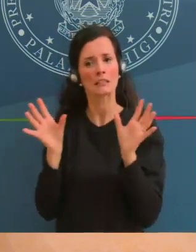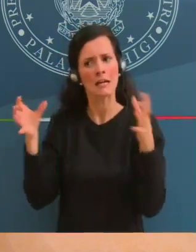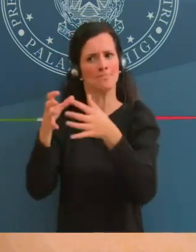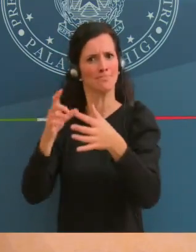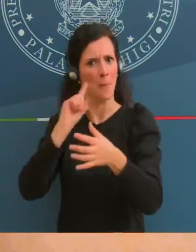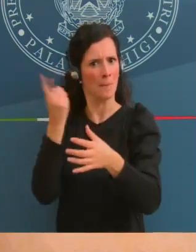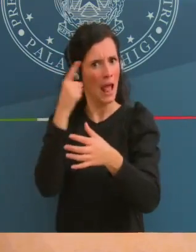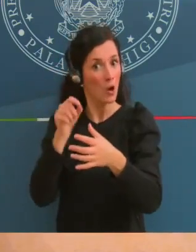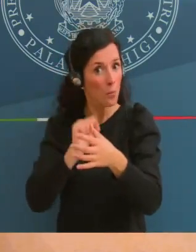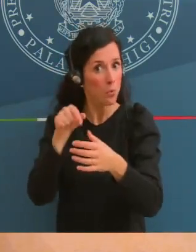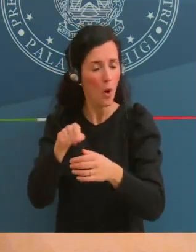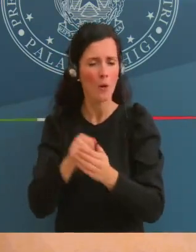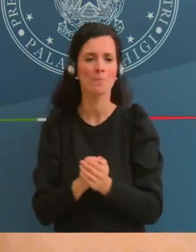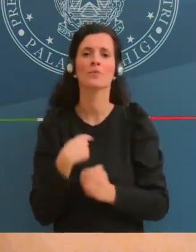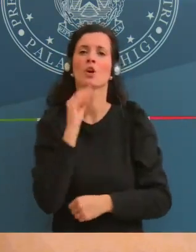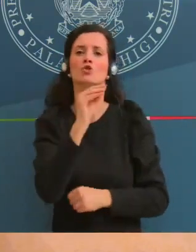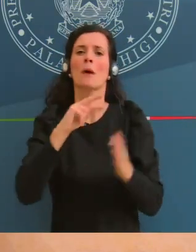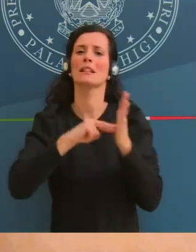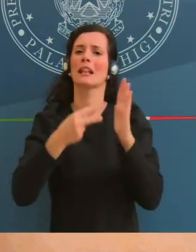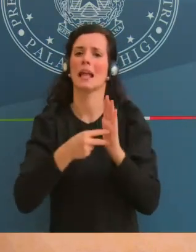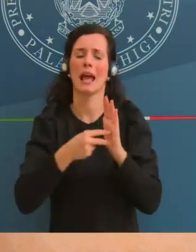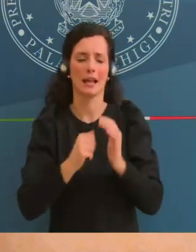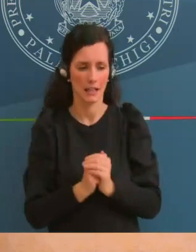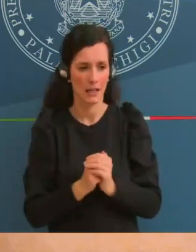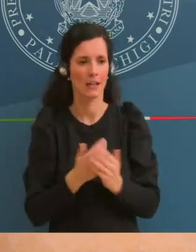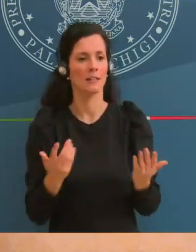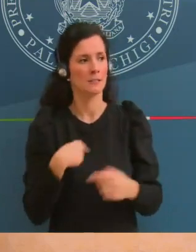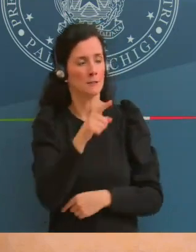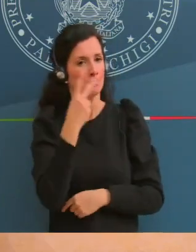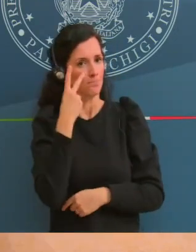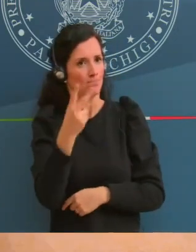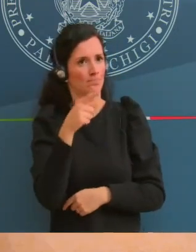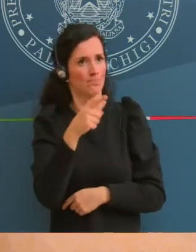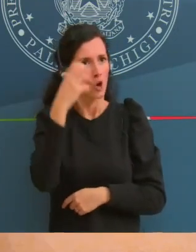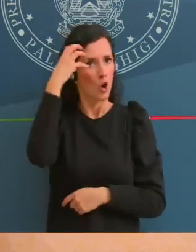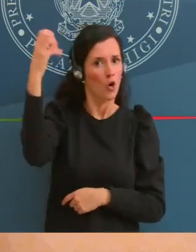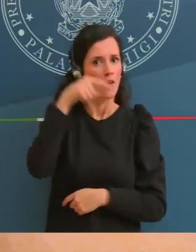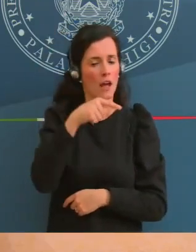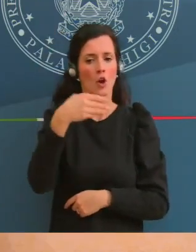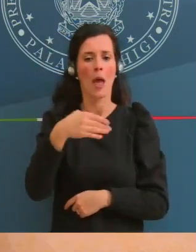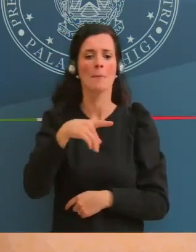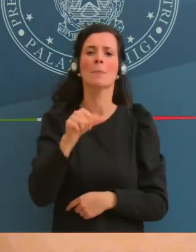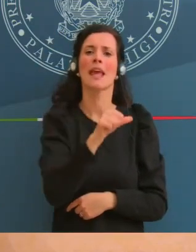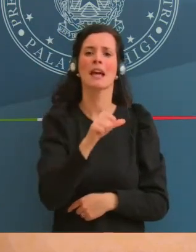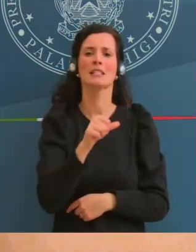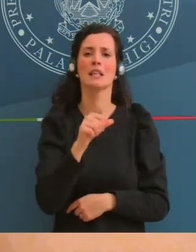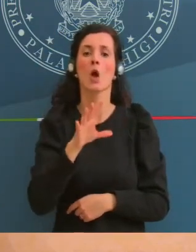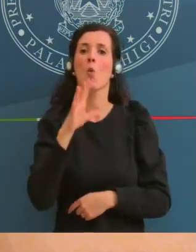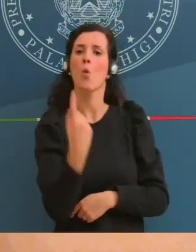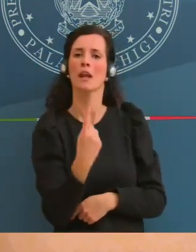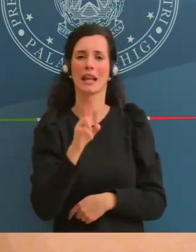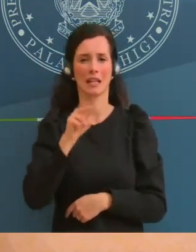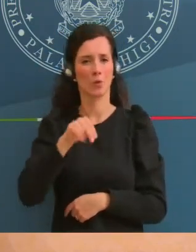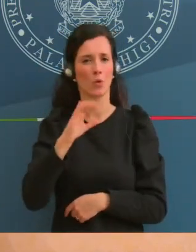e poi recovery fund lei ha detto non siamo in ritardo l'europa ma anche confindustria non la pensa allo stesso modo almeno sulla